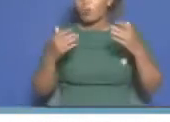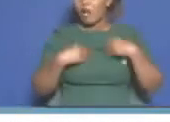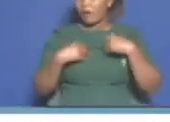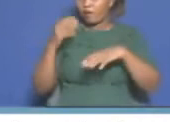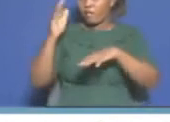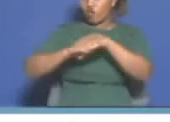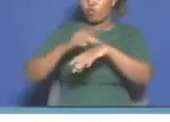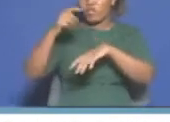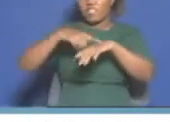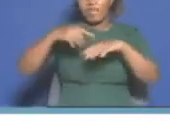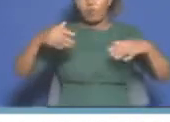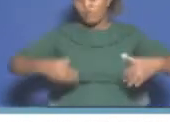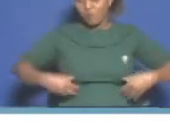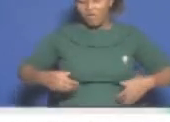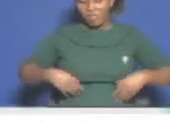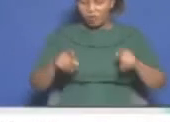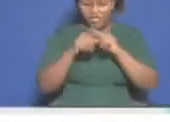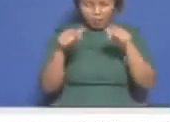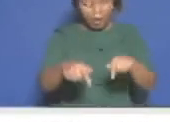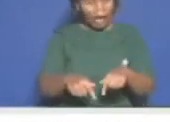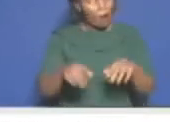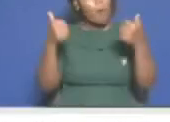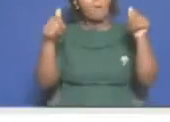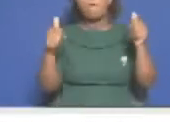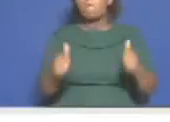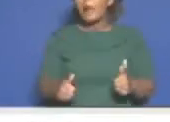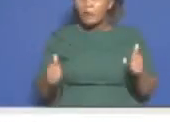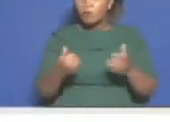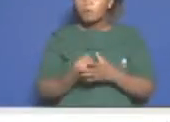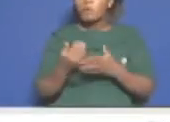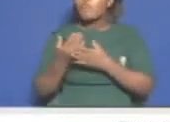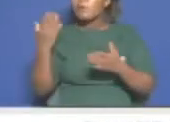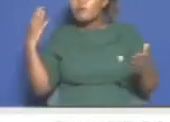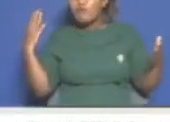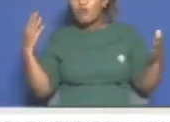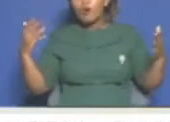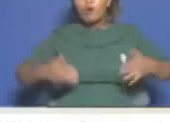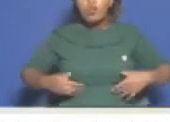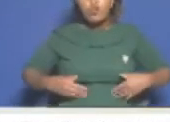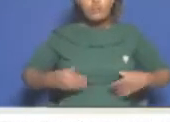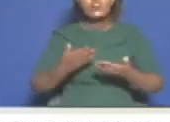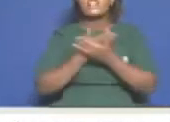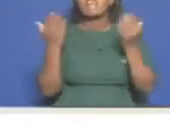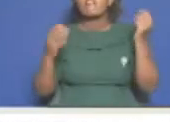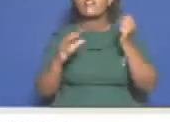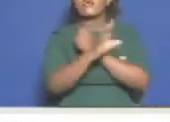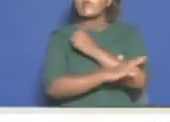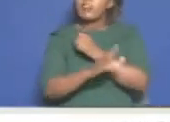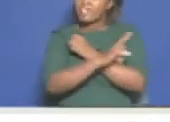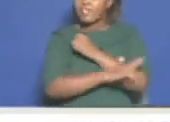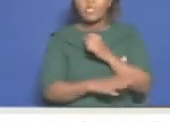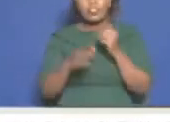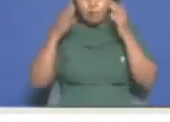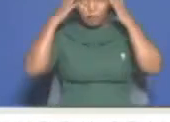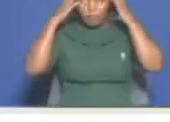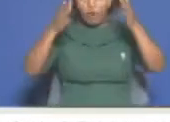wa vijana kujitokeza kama sasa. Hakuja kuwa na wakati ambapo vijana lazima watathmini maisha yao ya usoni